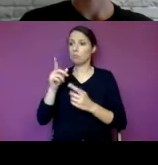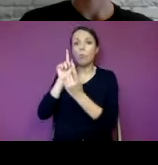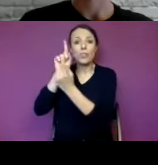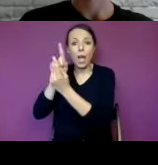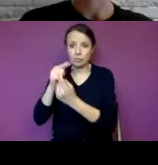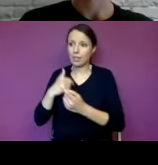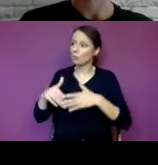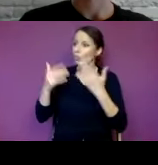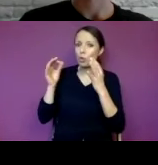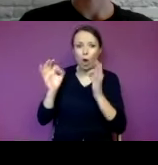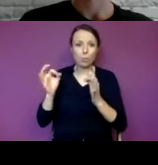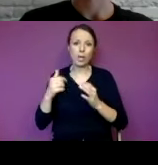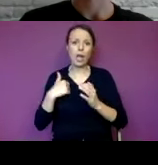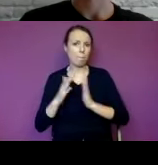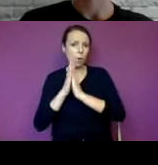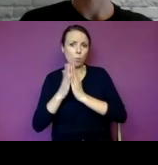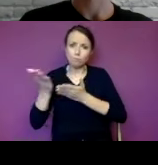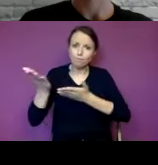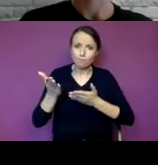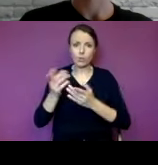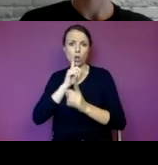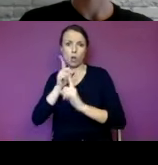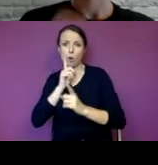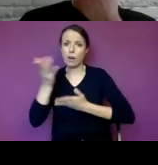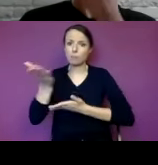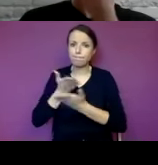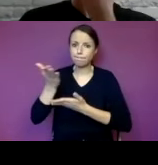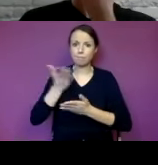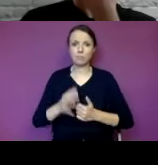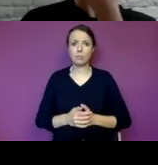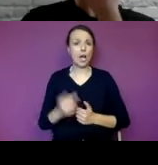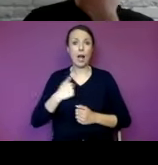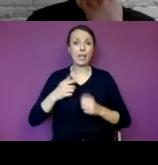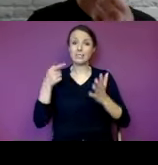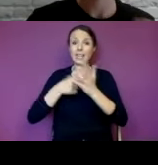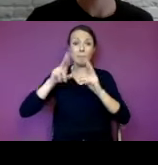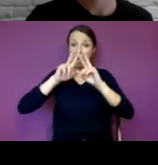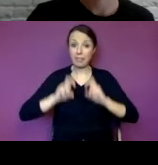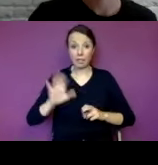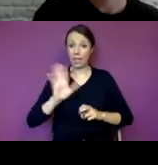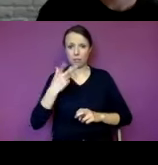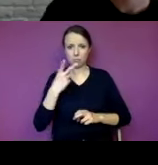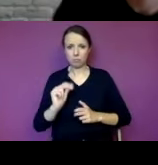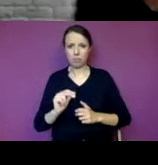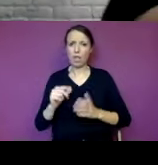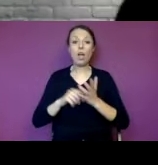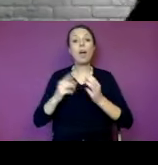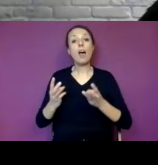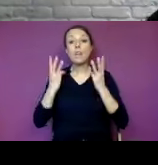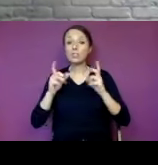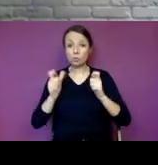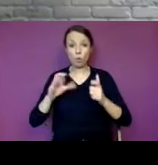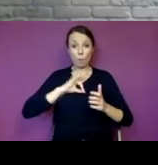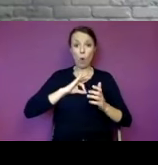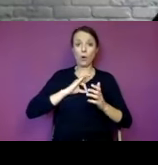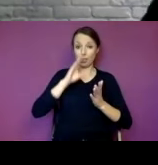rozmowę. I to rozmowę, której celem nie było właśnie przeprowadzenie badań, tylko bardziej no właśnie to weryfikacja osobistego doświadczenia.